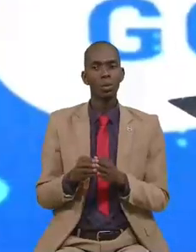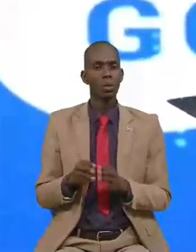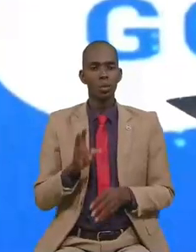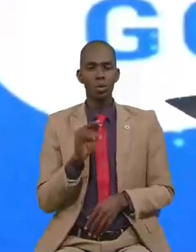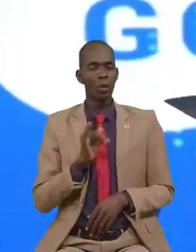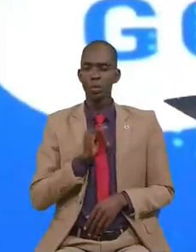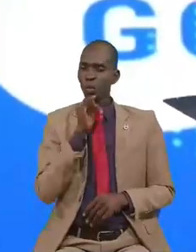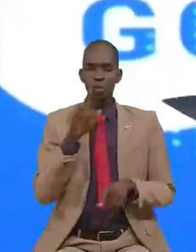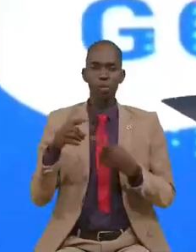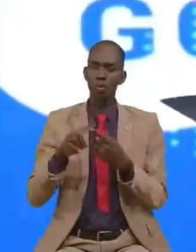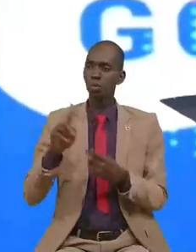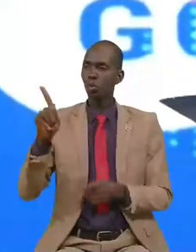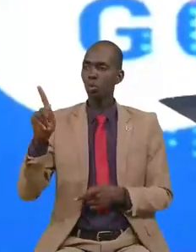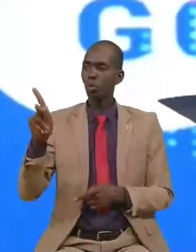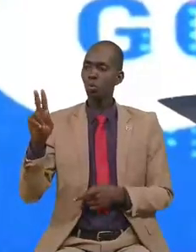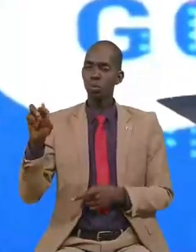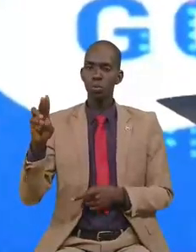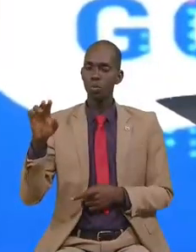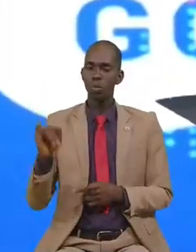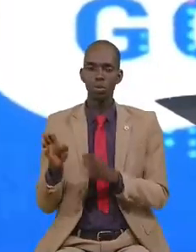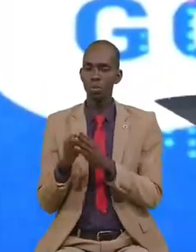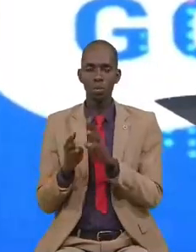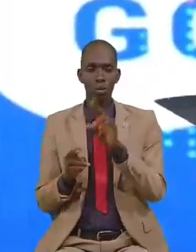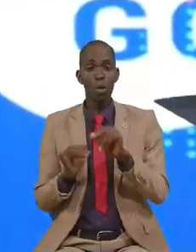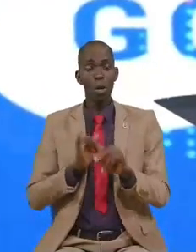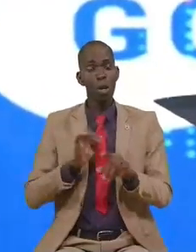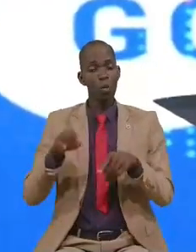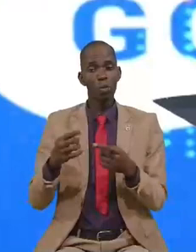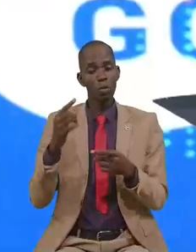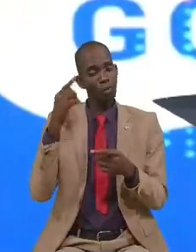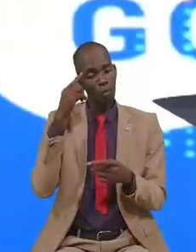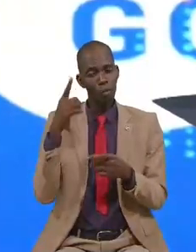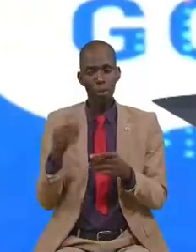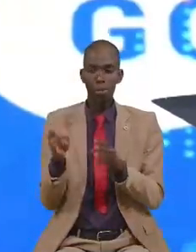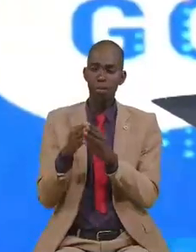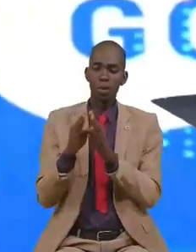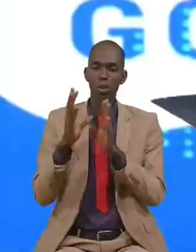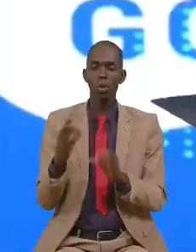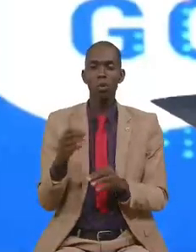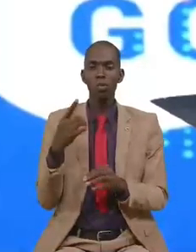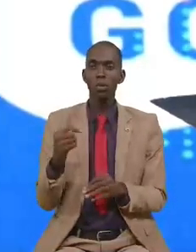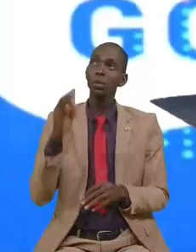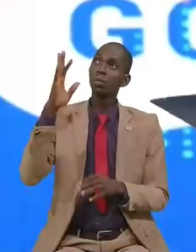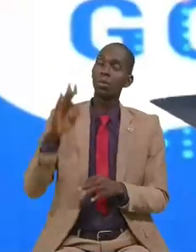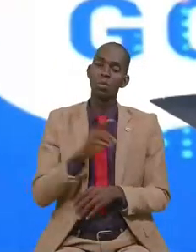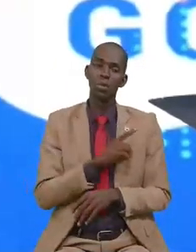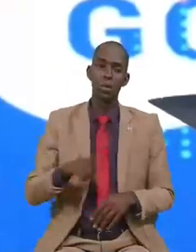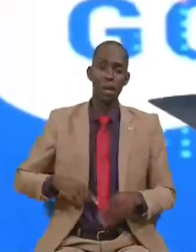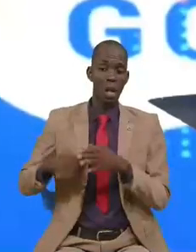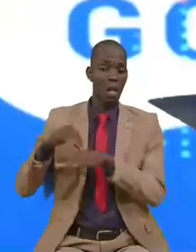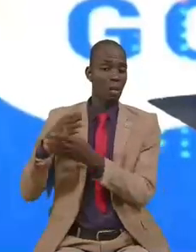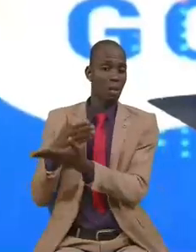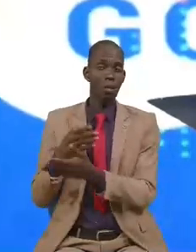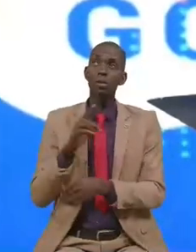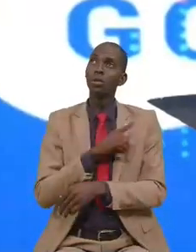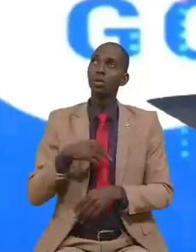de Kumuyi. Je suis allé à la conférence des ministres et du Seigneur. Et le Seigneur m'a dit quelque chose. Et ce